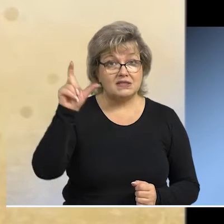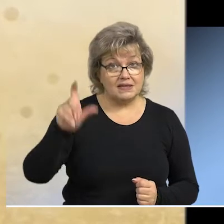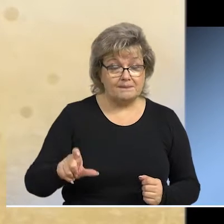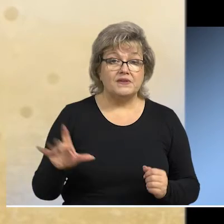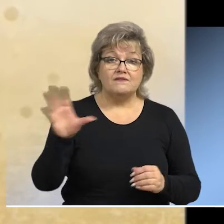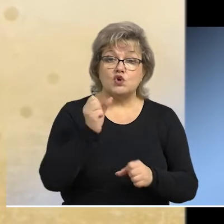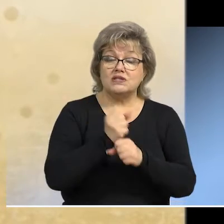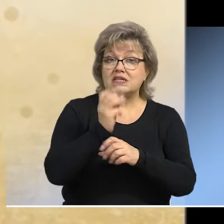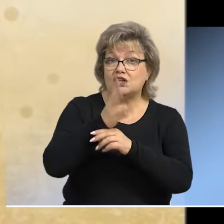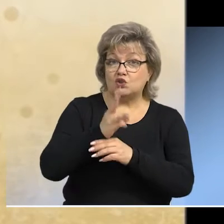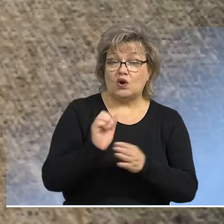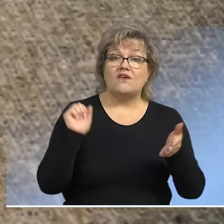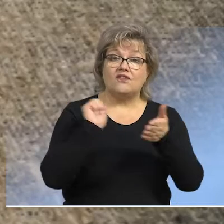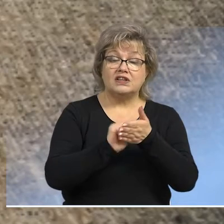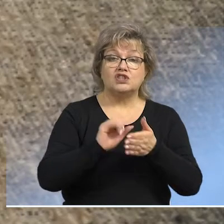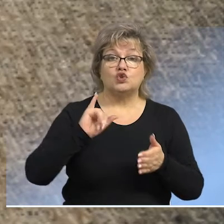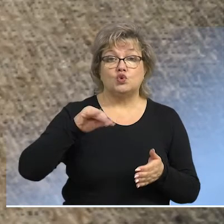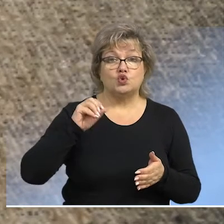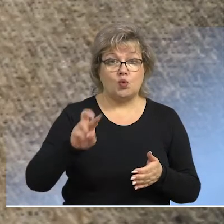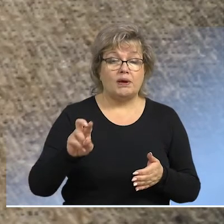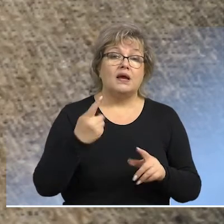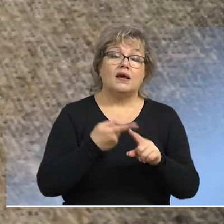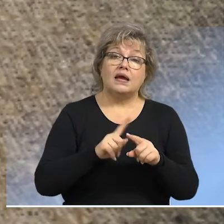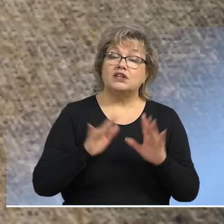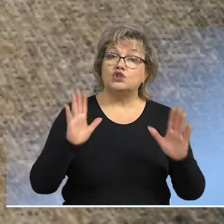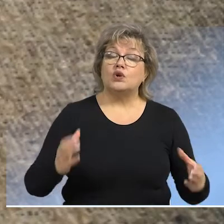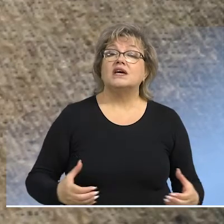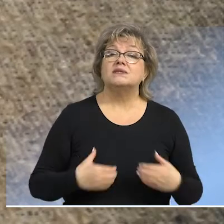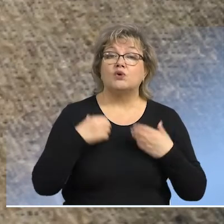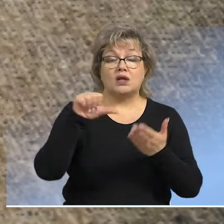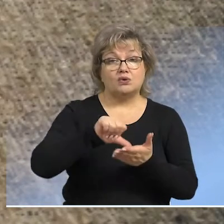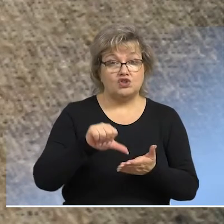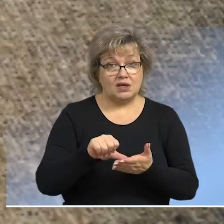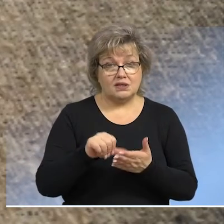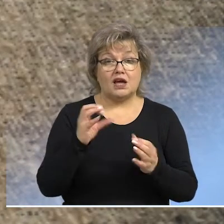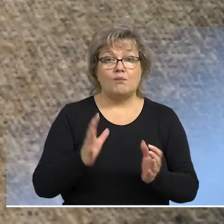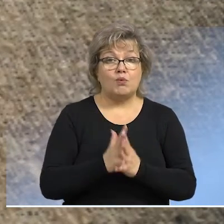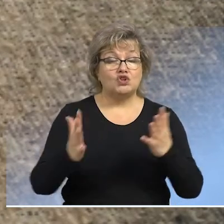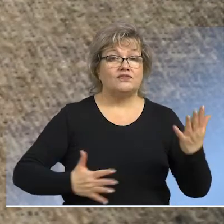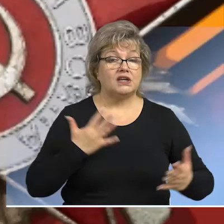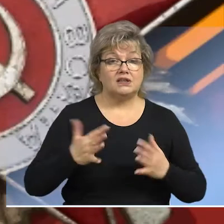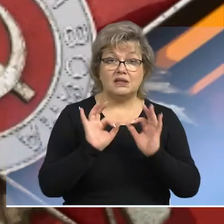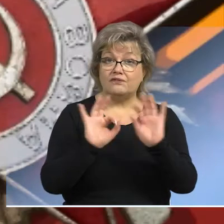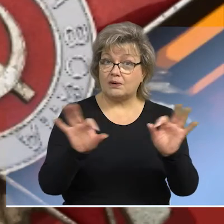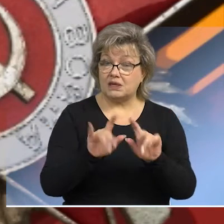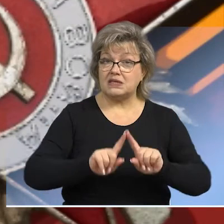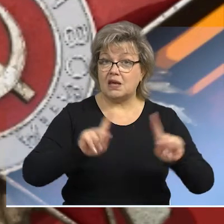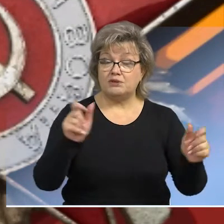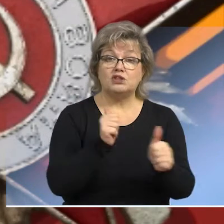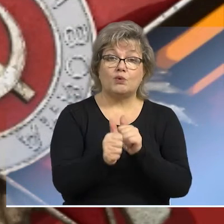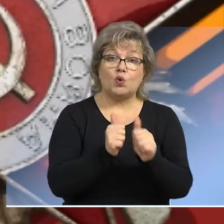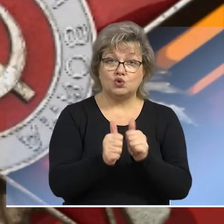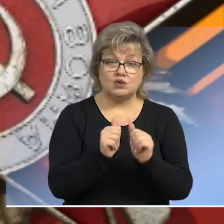это снять, сделать ролик, выложить его на YouTube. Это не только не испугало участников, а еще больше вдохновило. Информация о